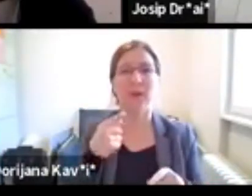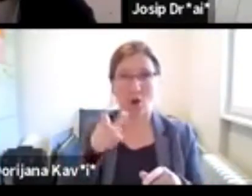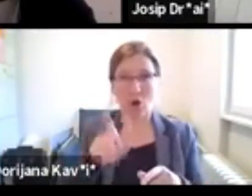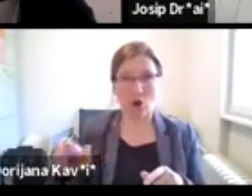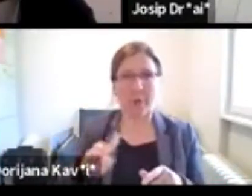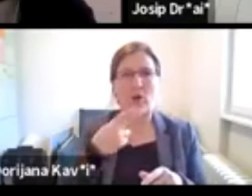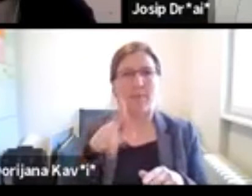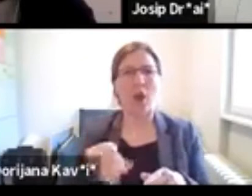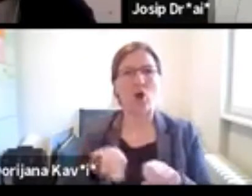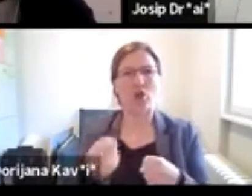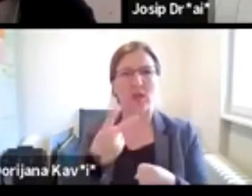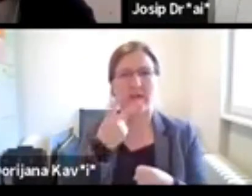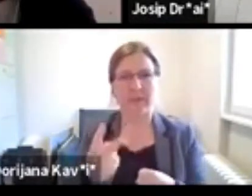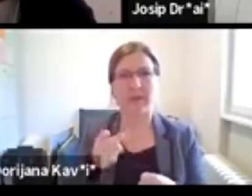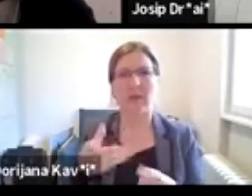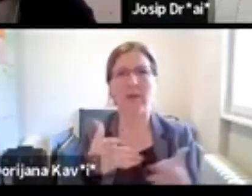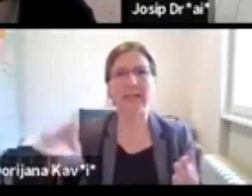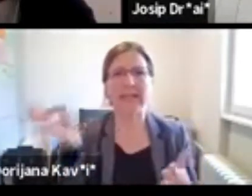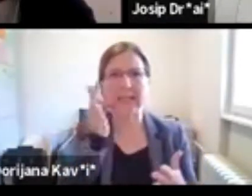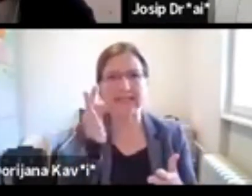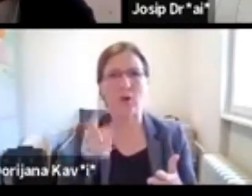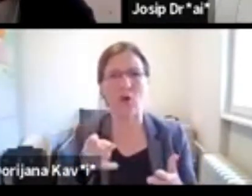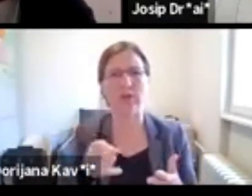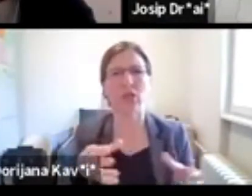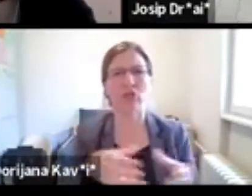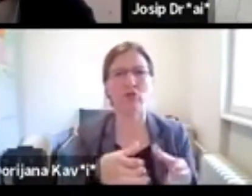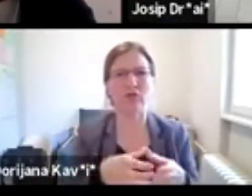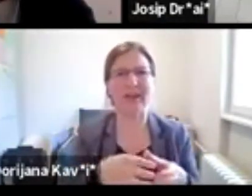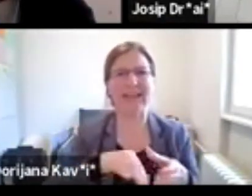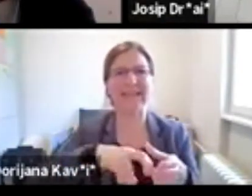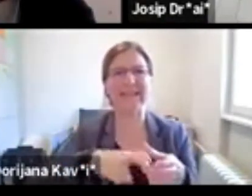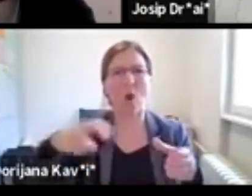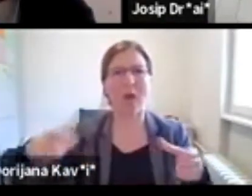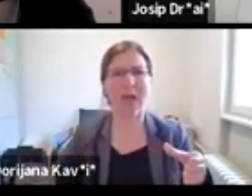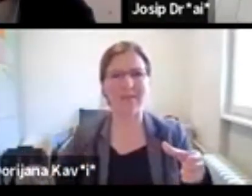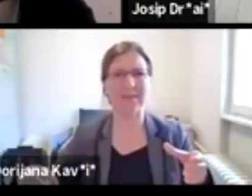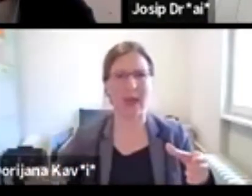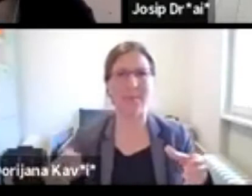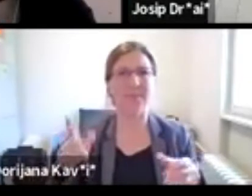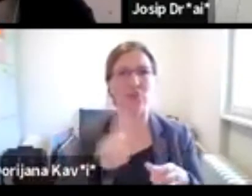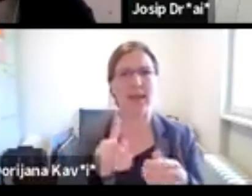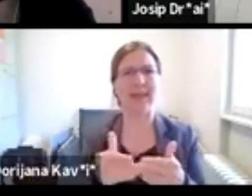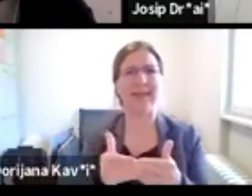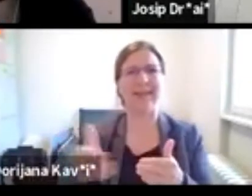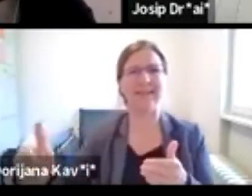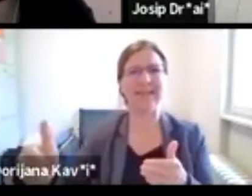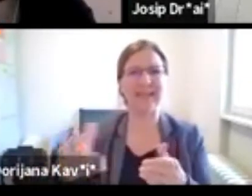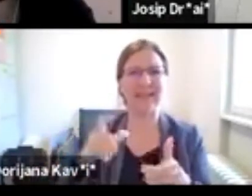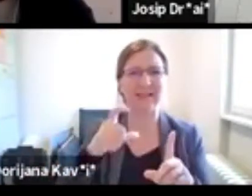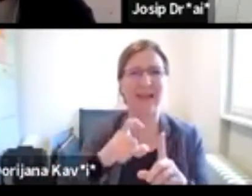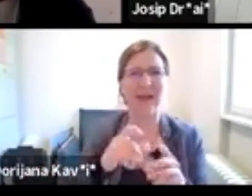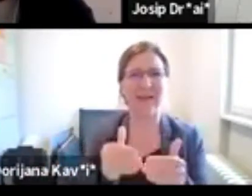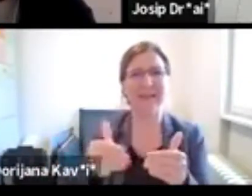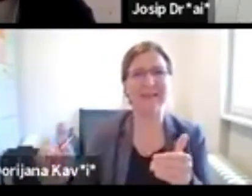od socijalne izolacije, ne ove socijalne distance koje nam stalno